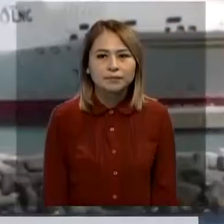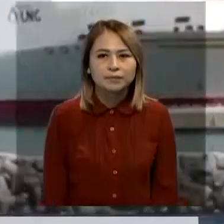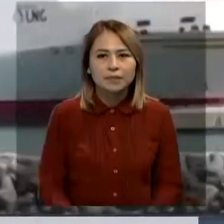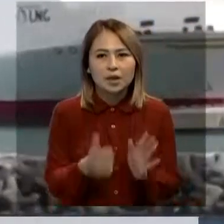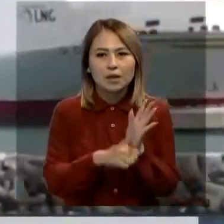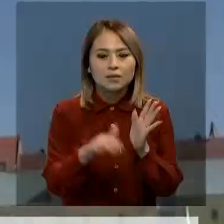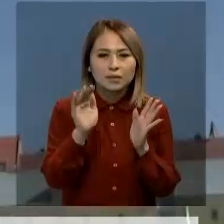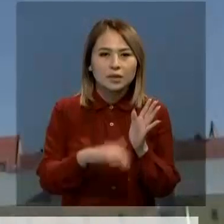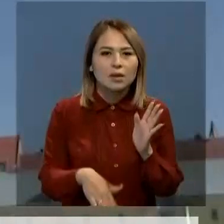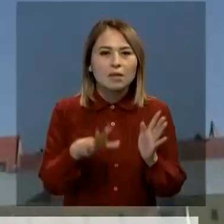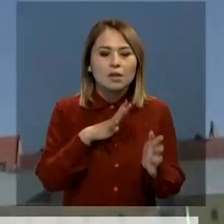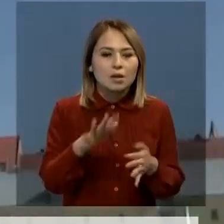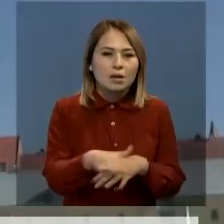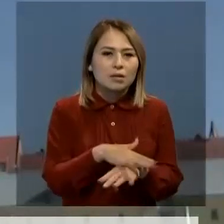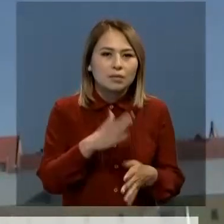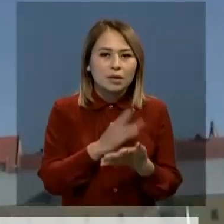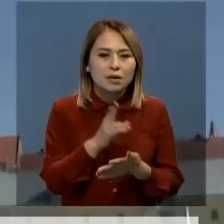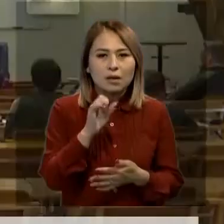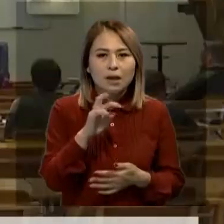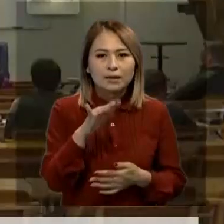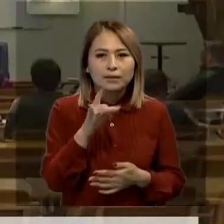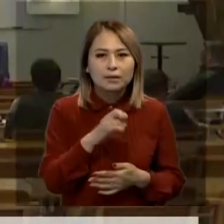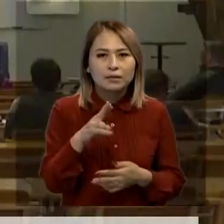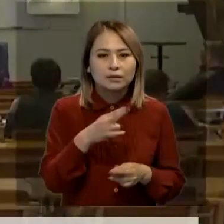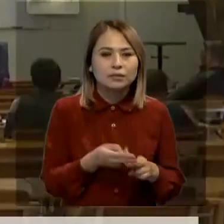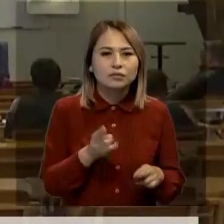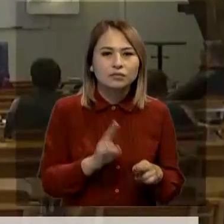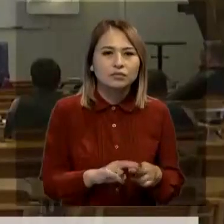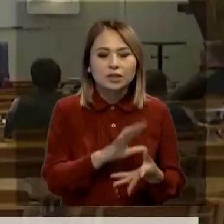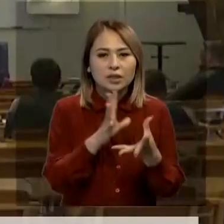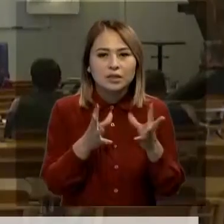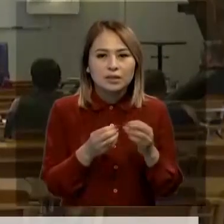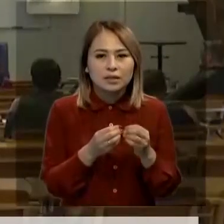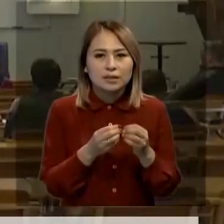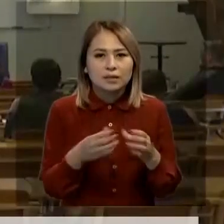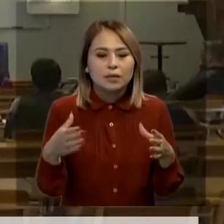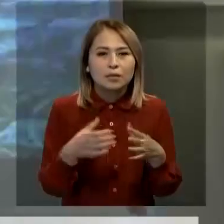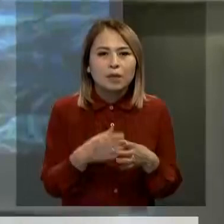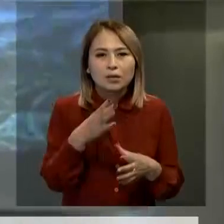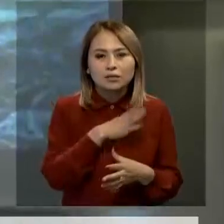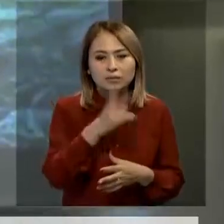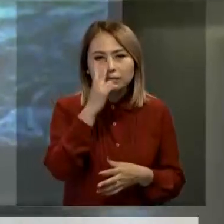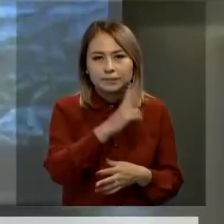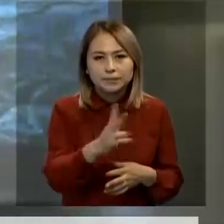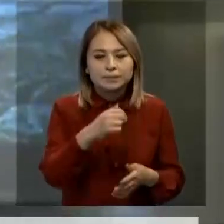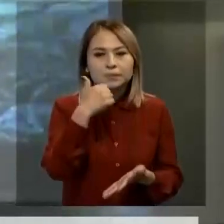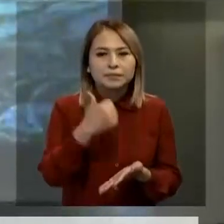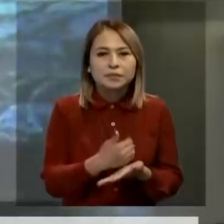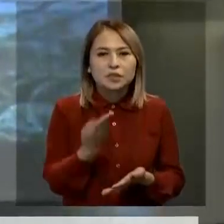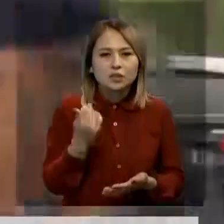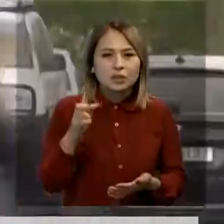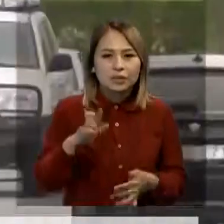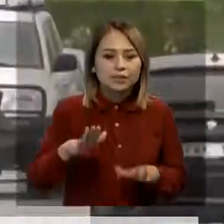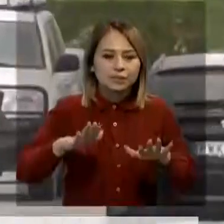60'ндай халқы бар Готландтан Калининград 300 шақырым жерде орналасқан. Ал Калининградта Ресейдің Балтық майданының бас штабы тұр.